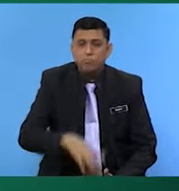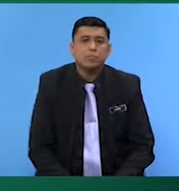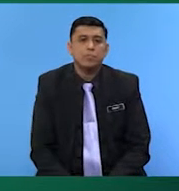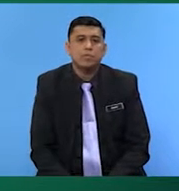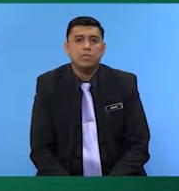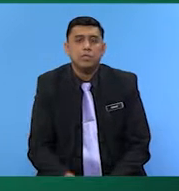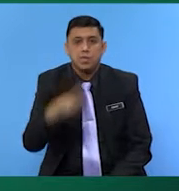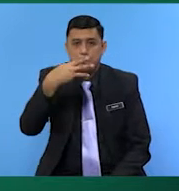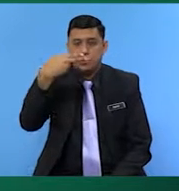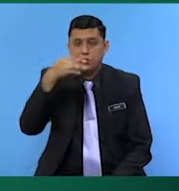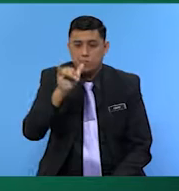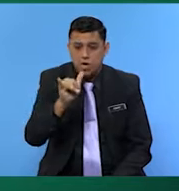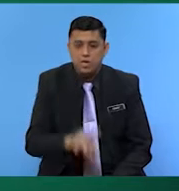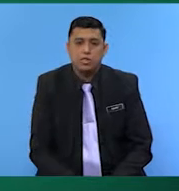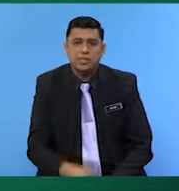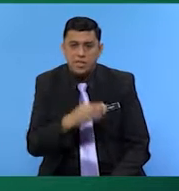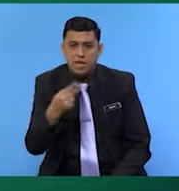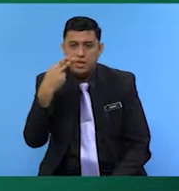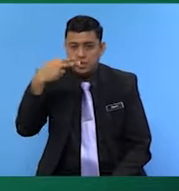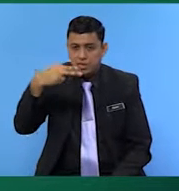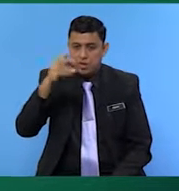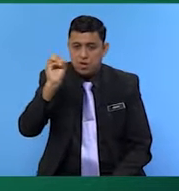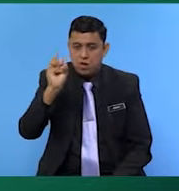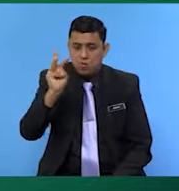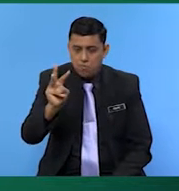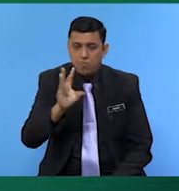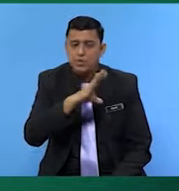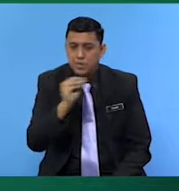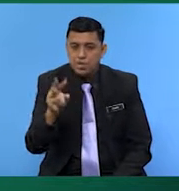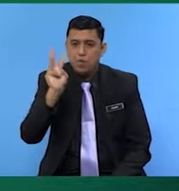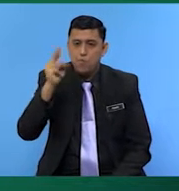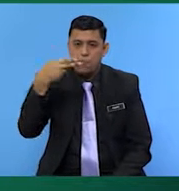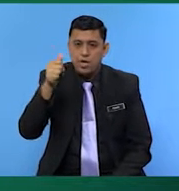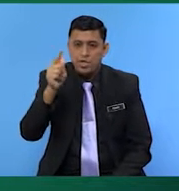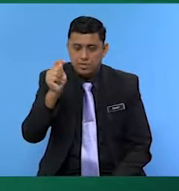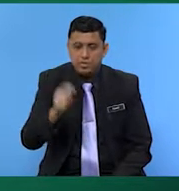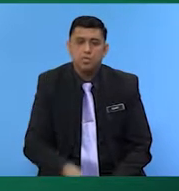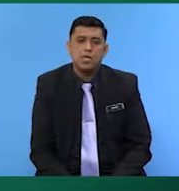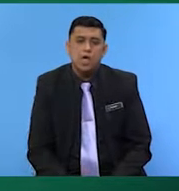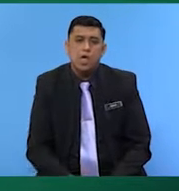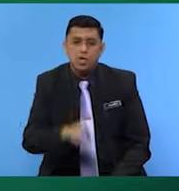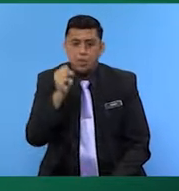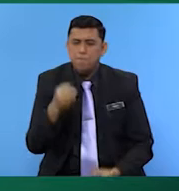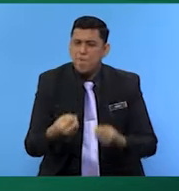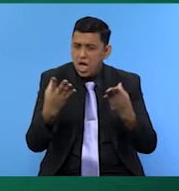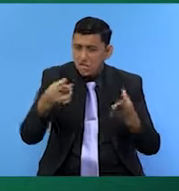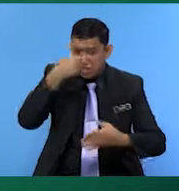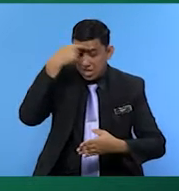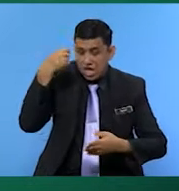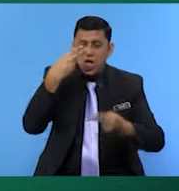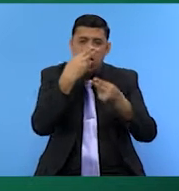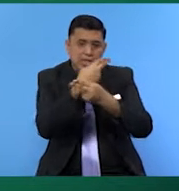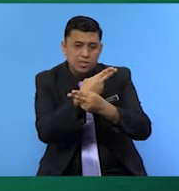digunakan adalah why, how dan what. Okey, contoh soalan adalah seperti berikut. Banyak faktor yang